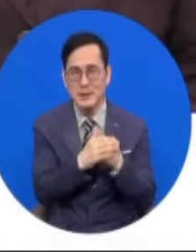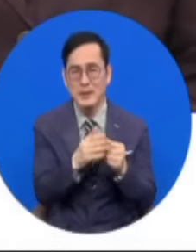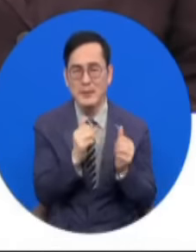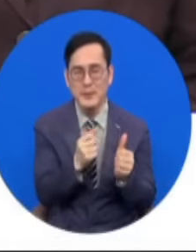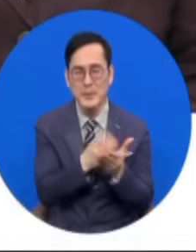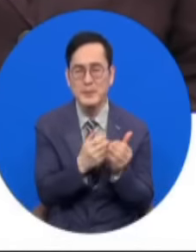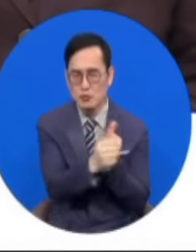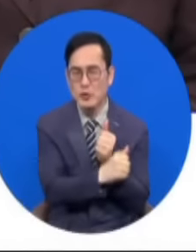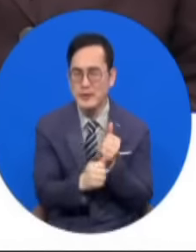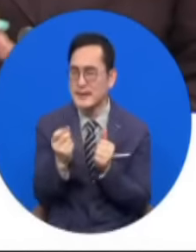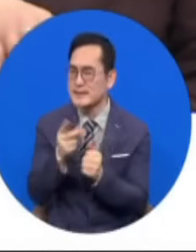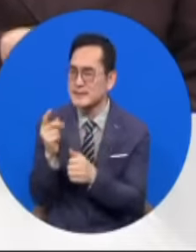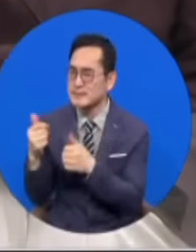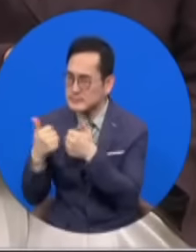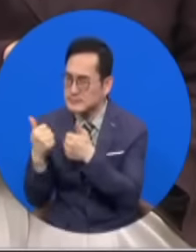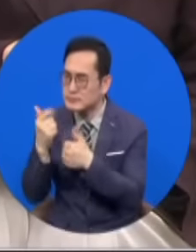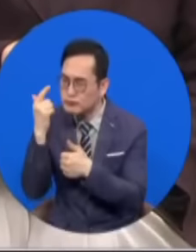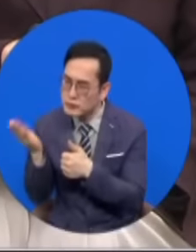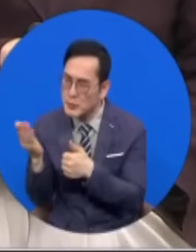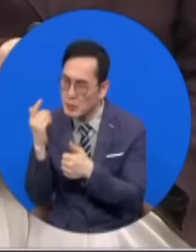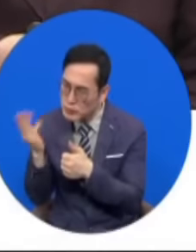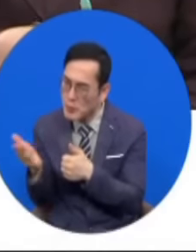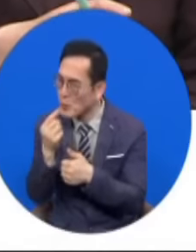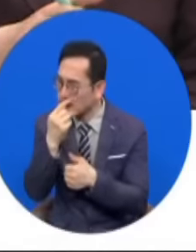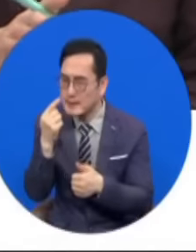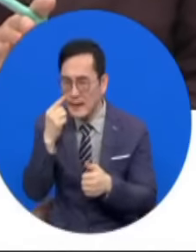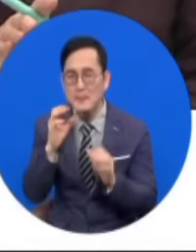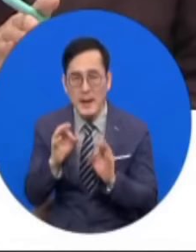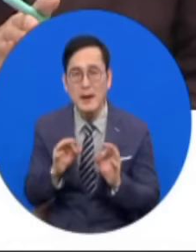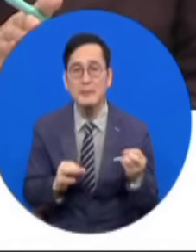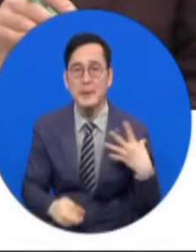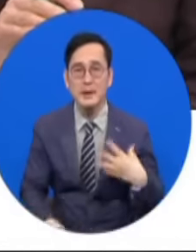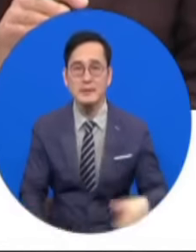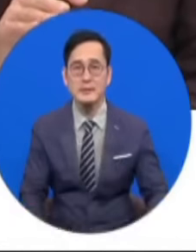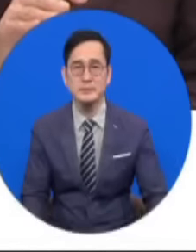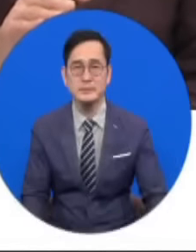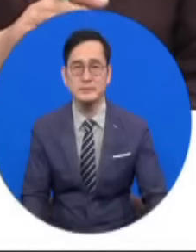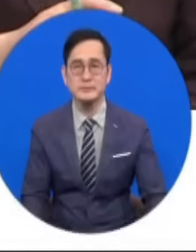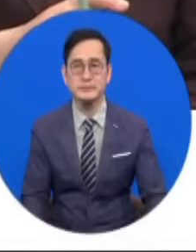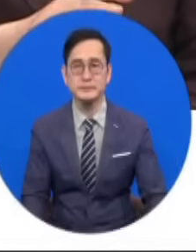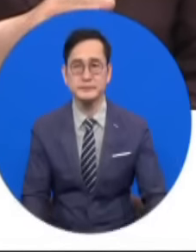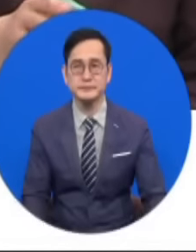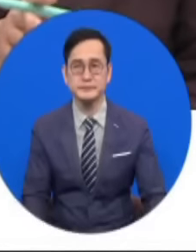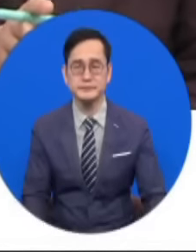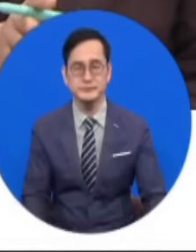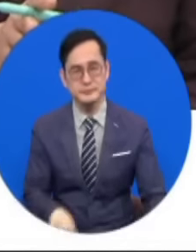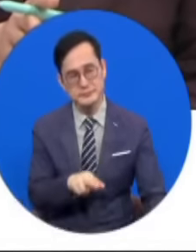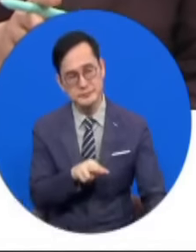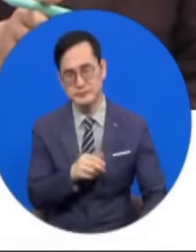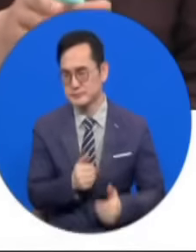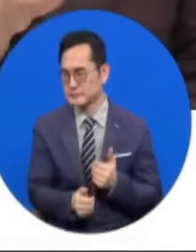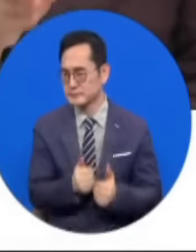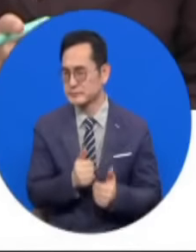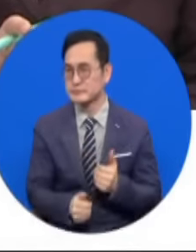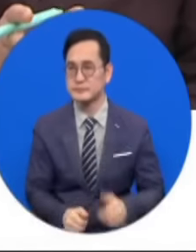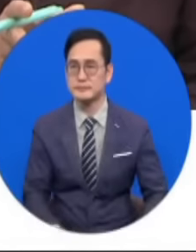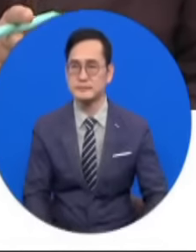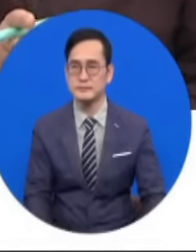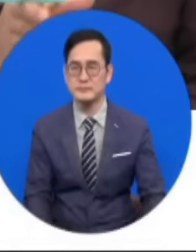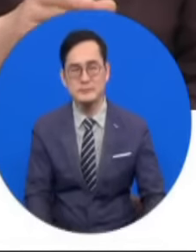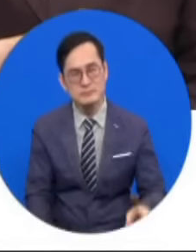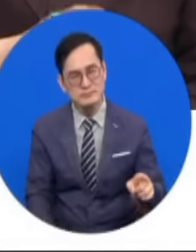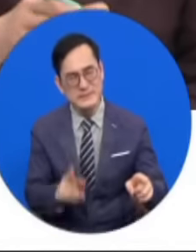이렇게 하고 있는 거 같아요 그래서 저는 공교롭다 그리고 국민 어 이게 조금음 심하지